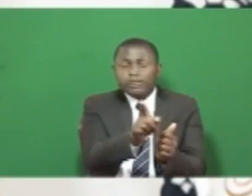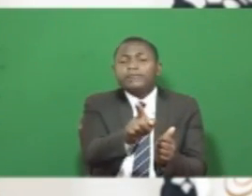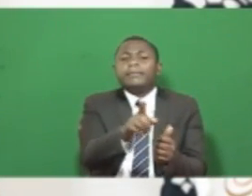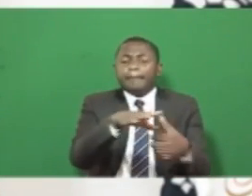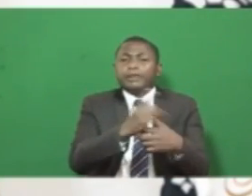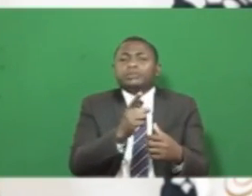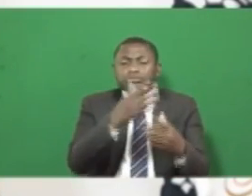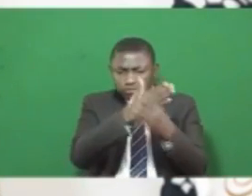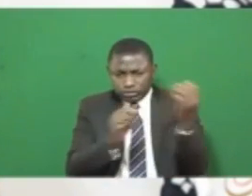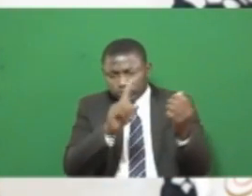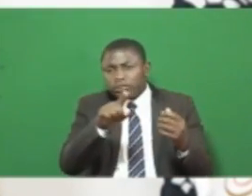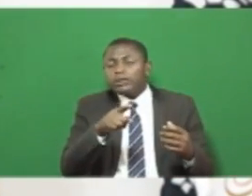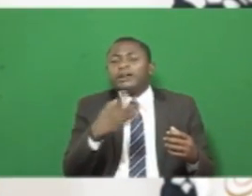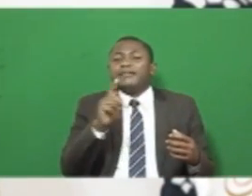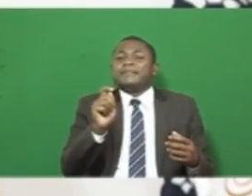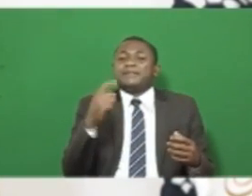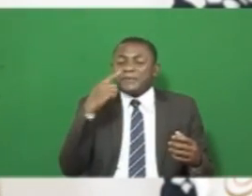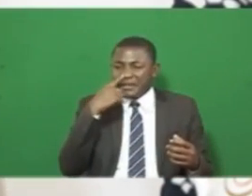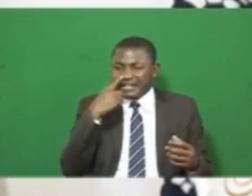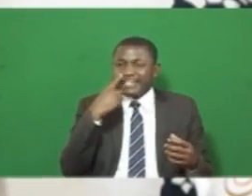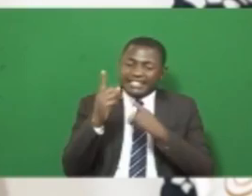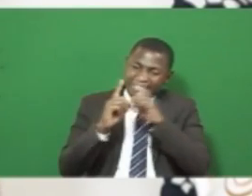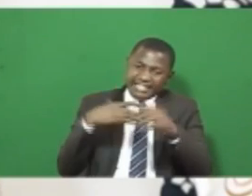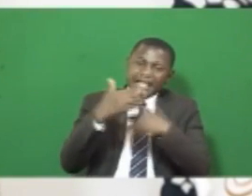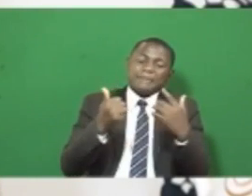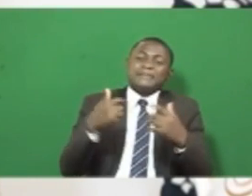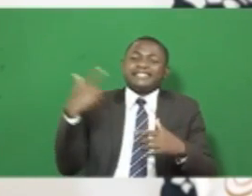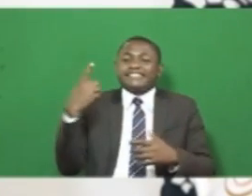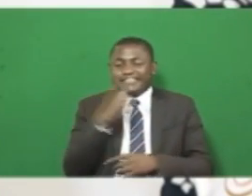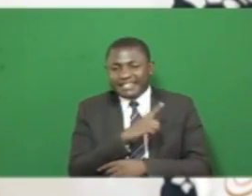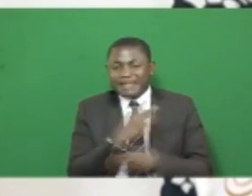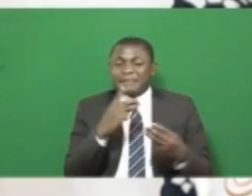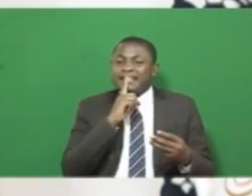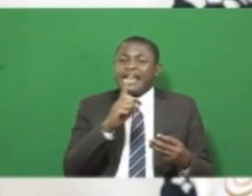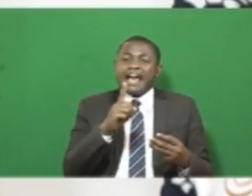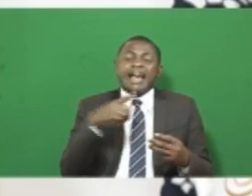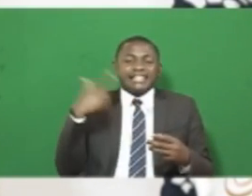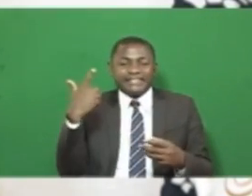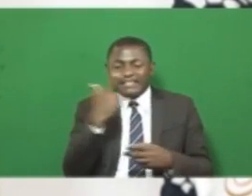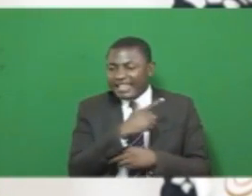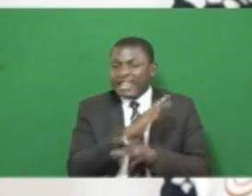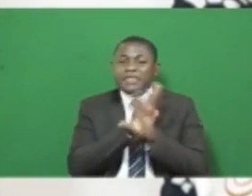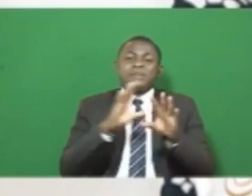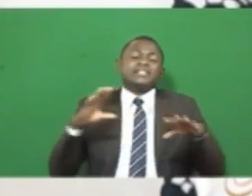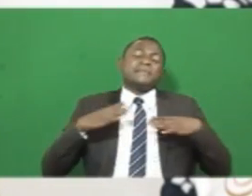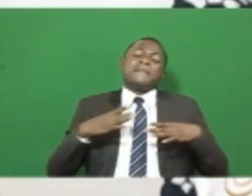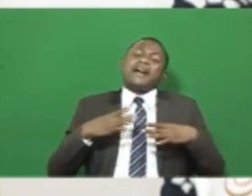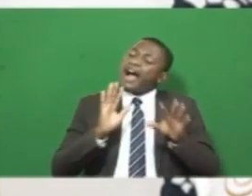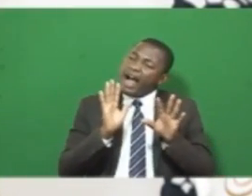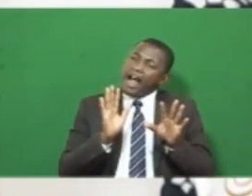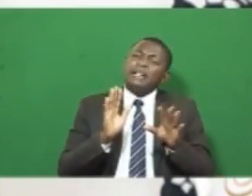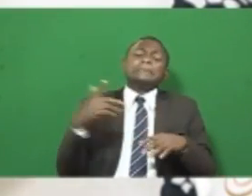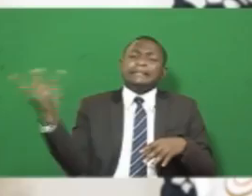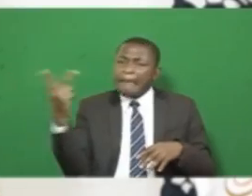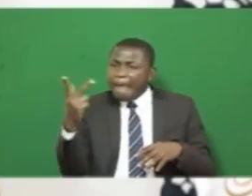chitema pamberi pamwe. Asi kana papa nyaya yesabata mari pamwe kuti mutema waive mumvuri. Sakura kuti pamitemo tenika, pane one chete.